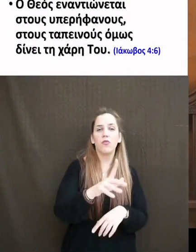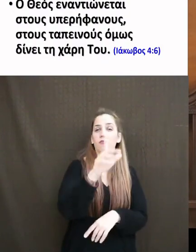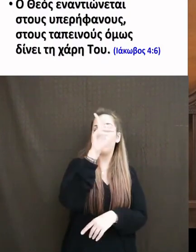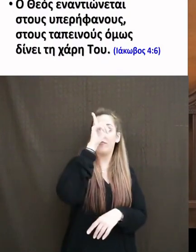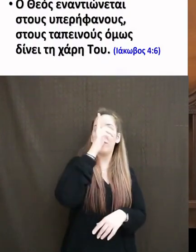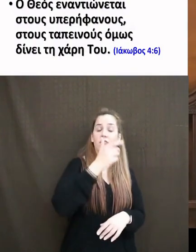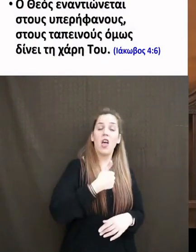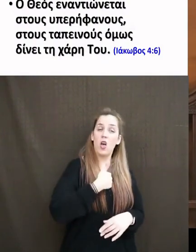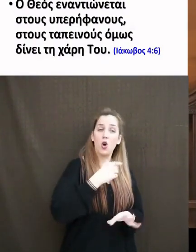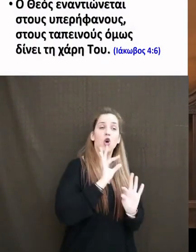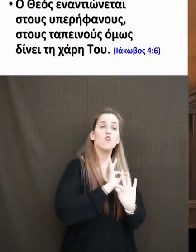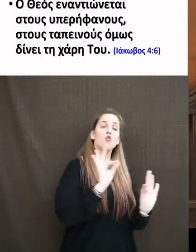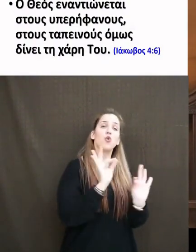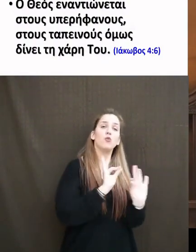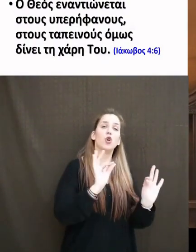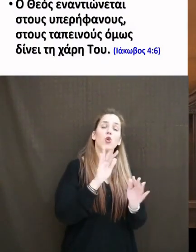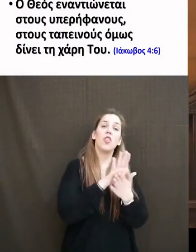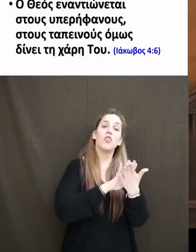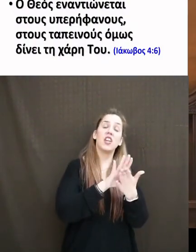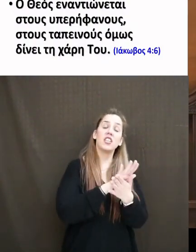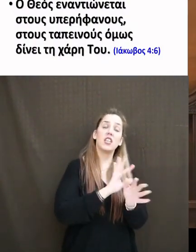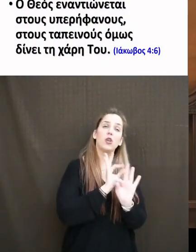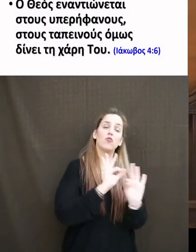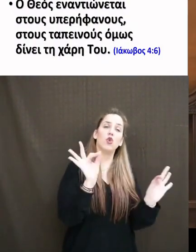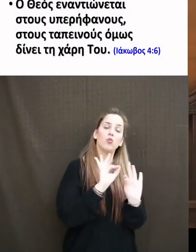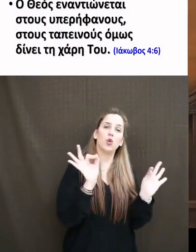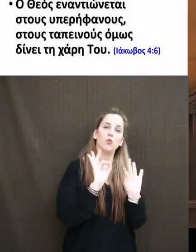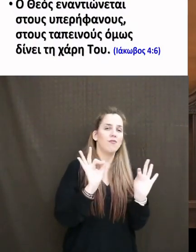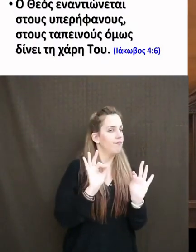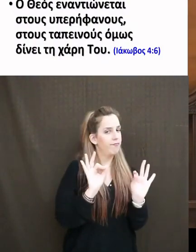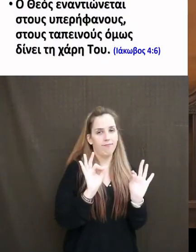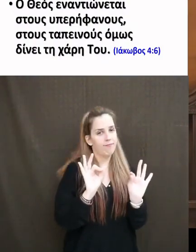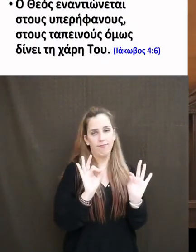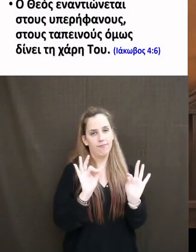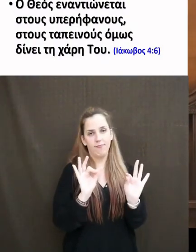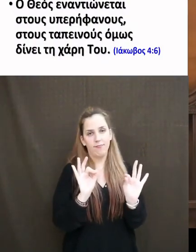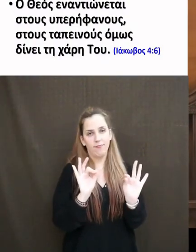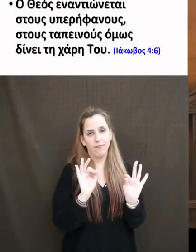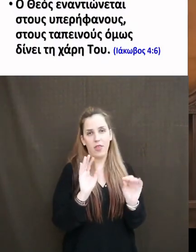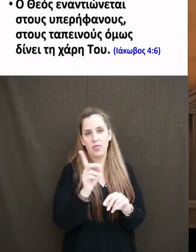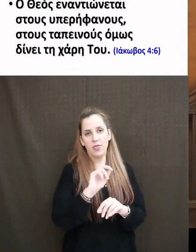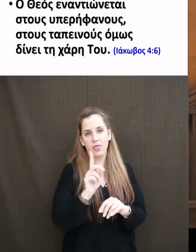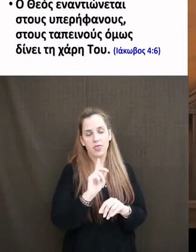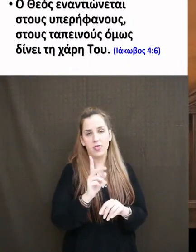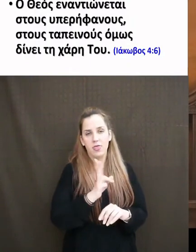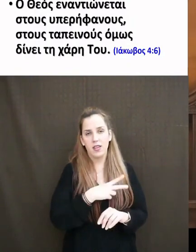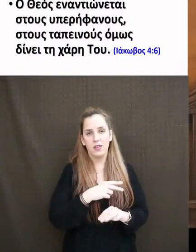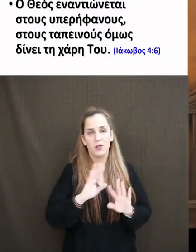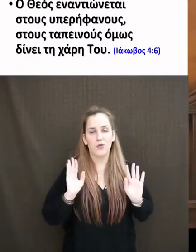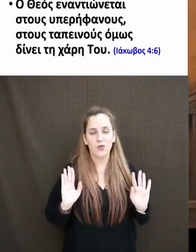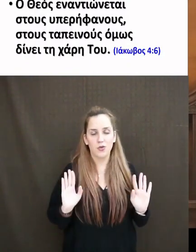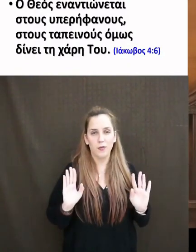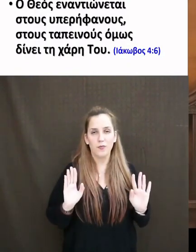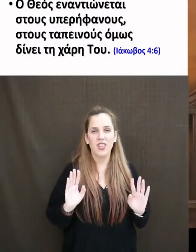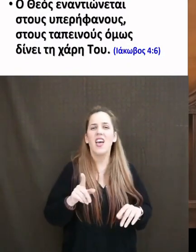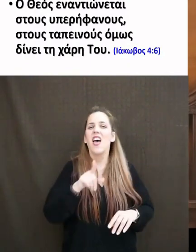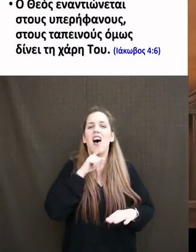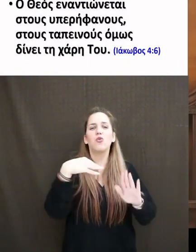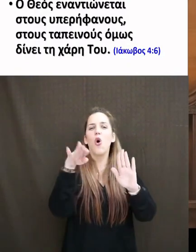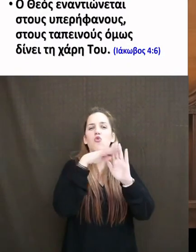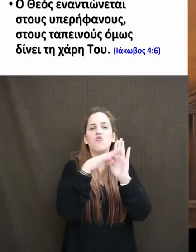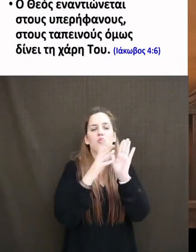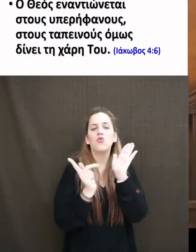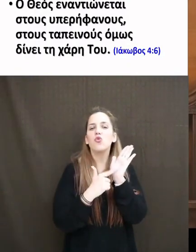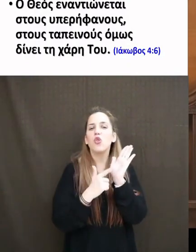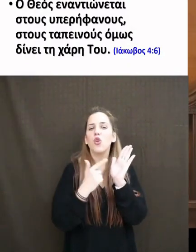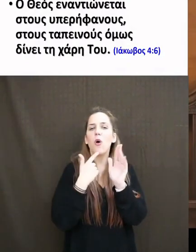νομίζεις ότι είσαι κάτι παραπάνω από αυτό που είσαι. Ο νομικισμός την καλλιεργεί. Τι είναι ο νομικισμός?